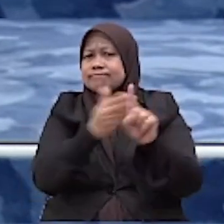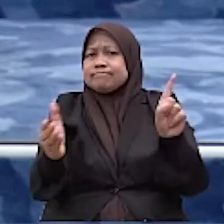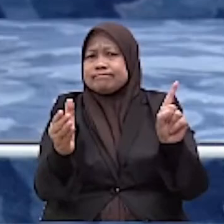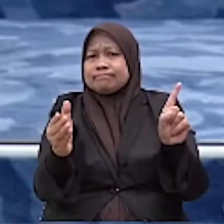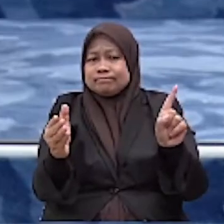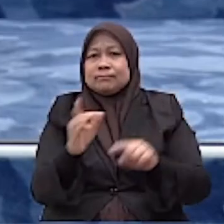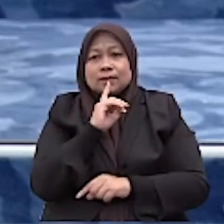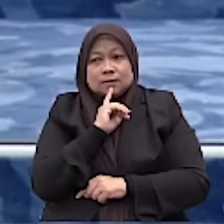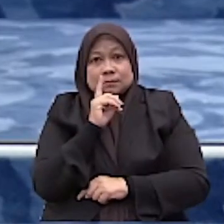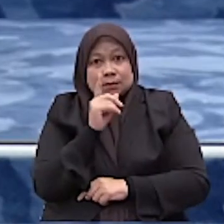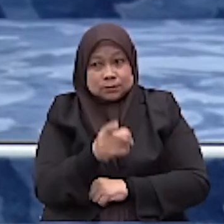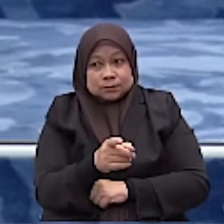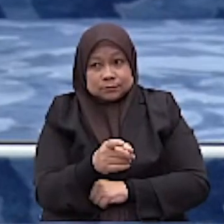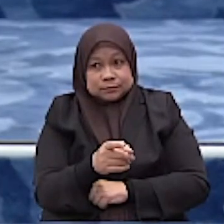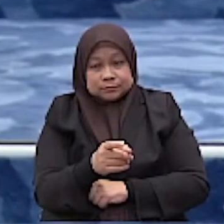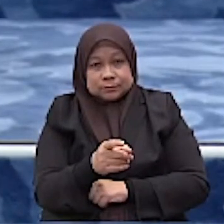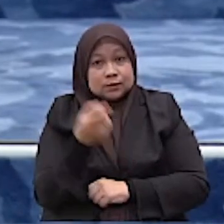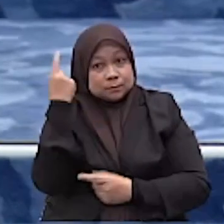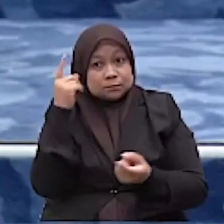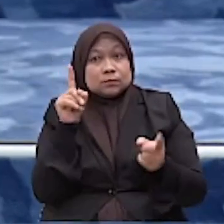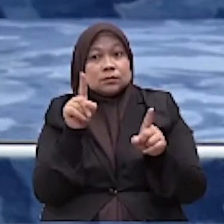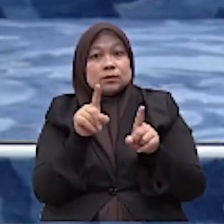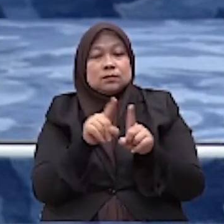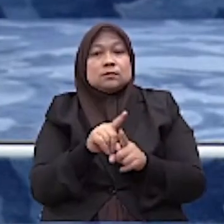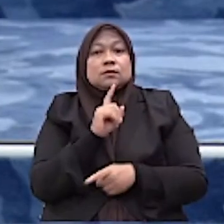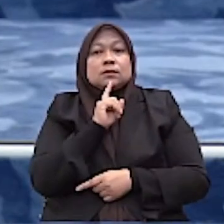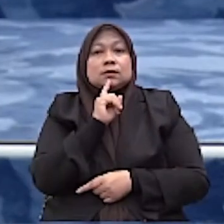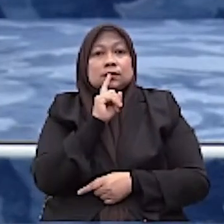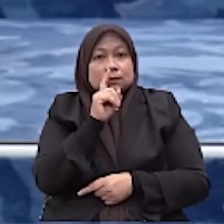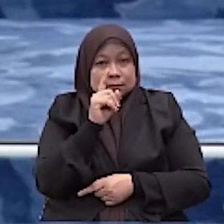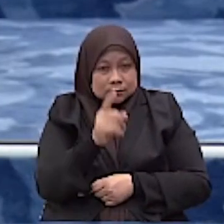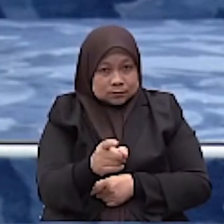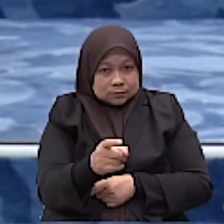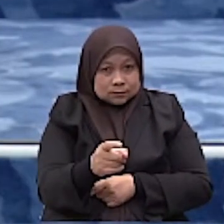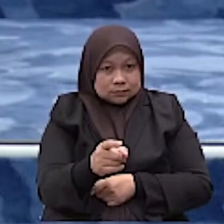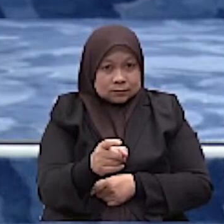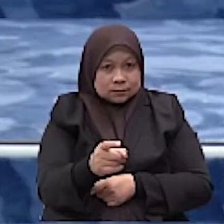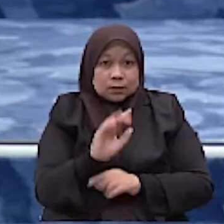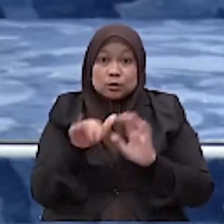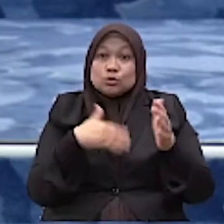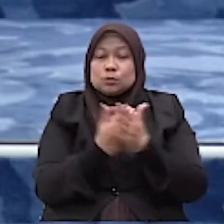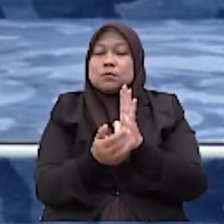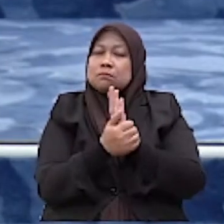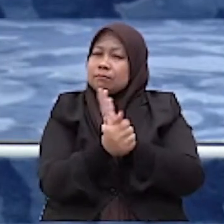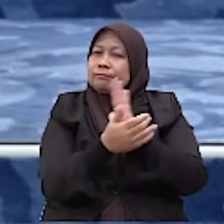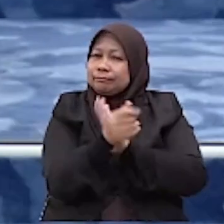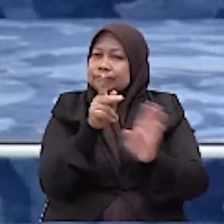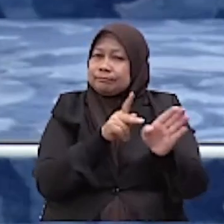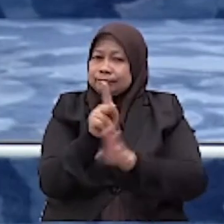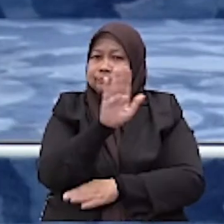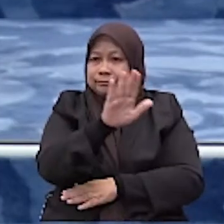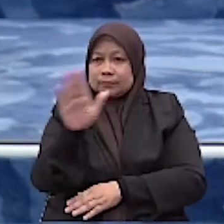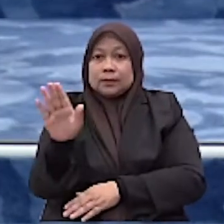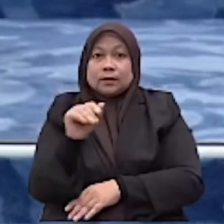yang di yang di setujui ada yang disetujui oleh semua apakah kita ya